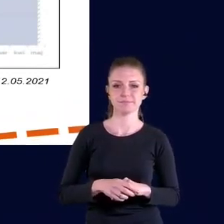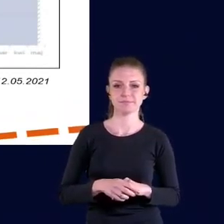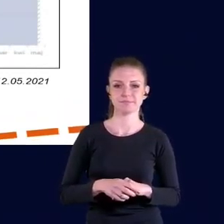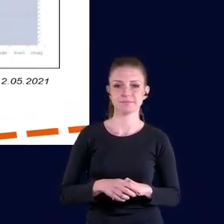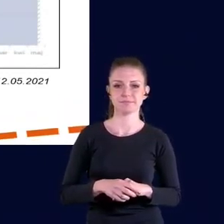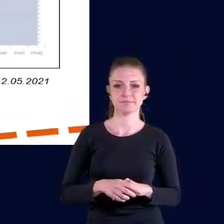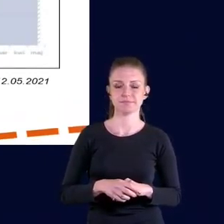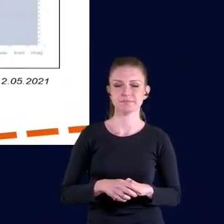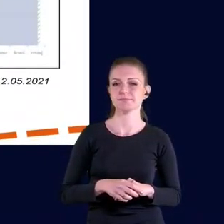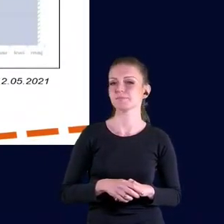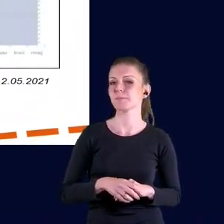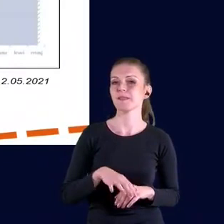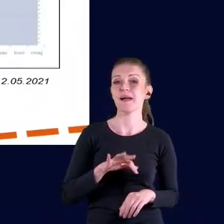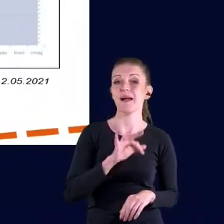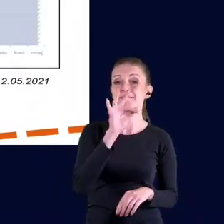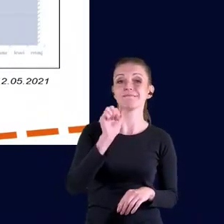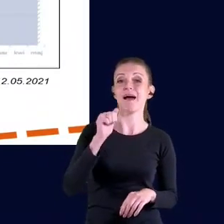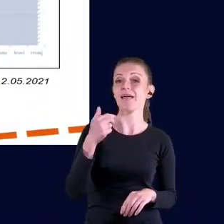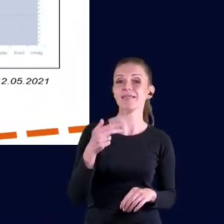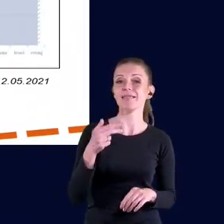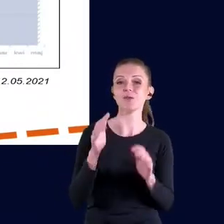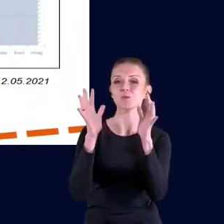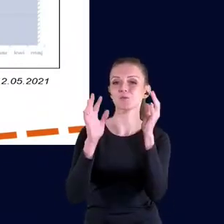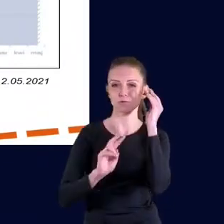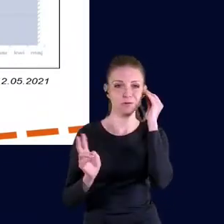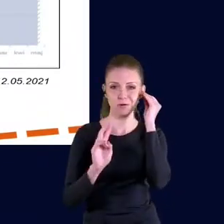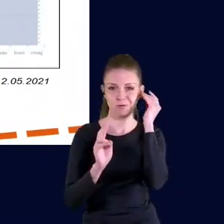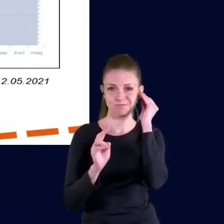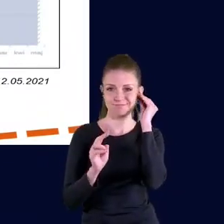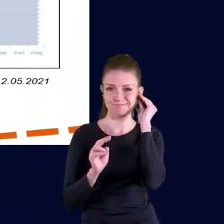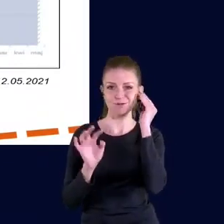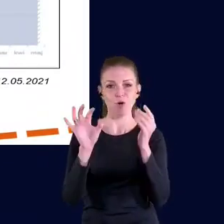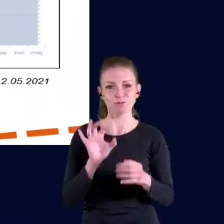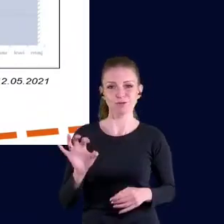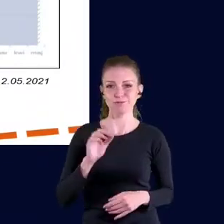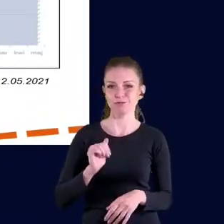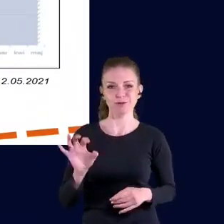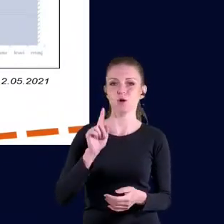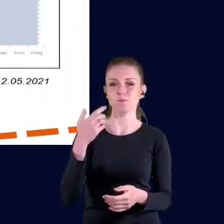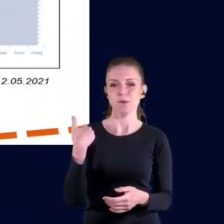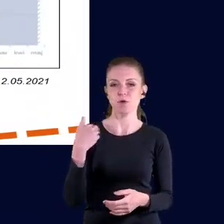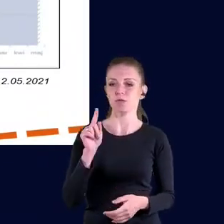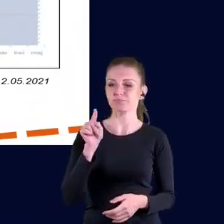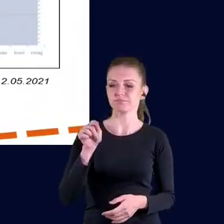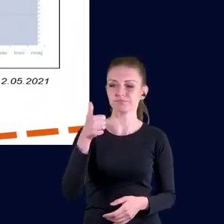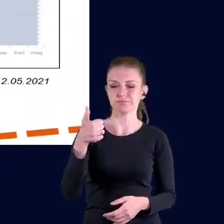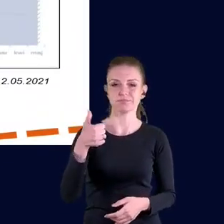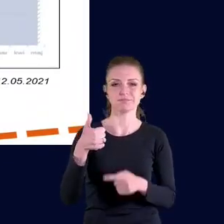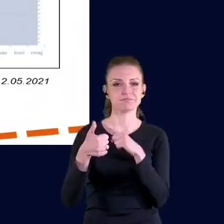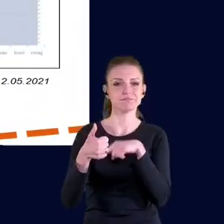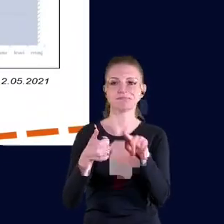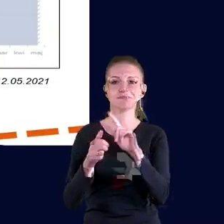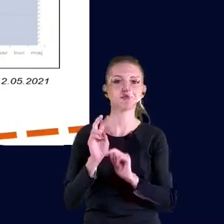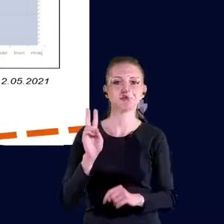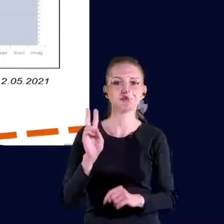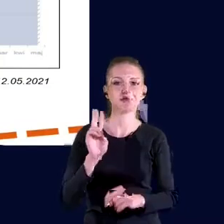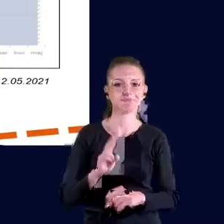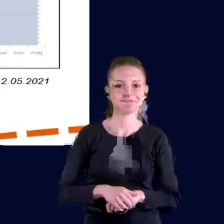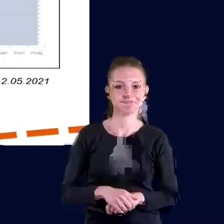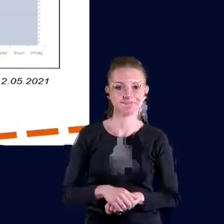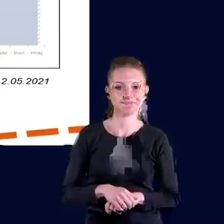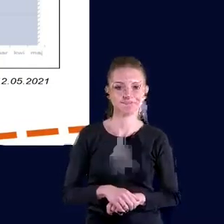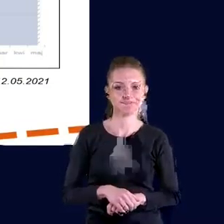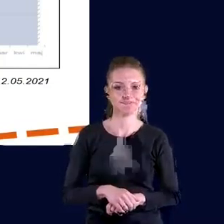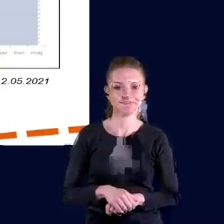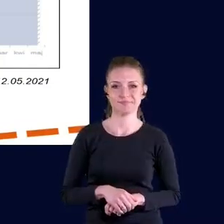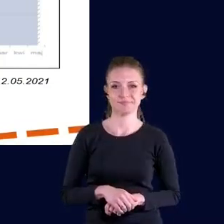N900 za tym Nasi fani obserwujący o bibliotecznego pamięcią